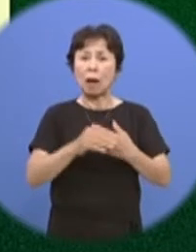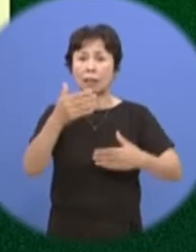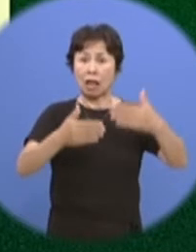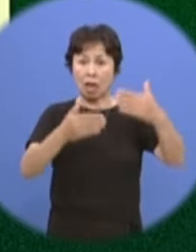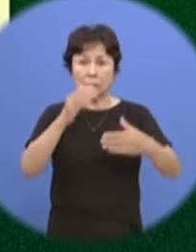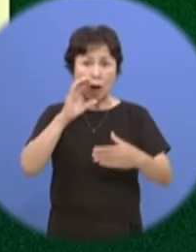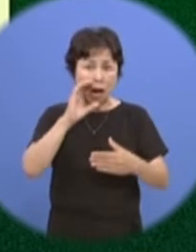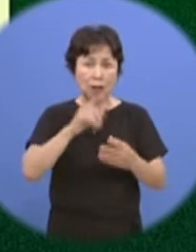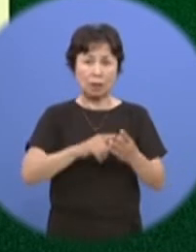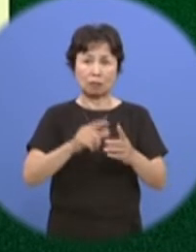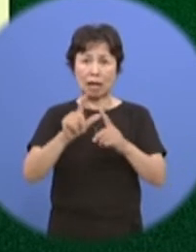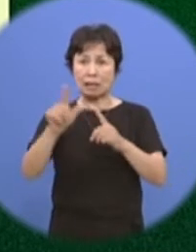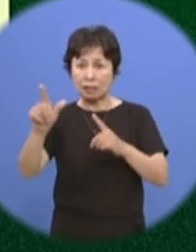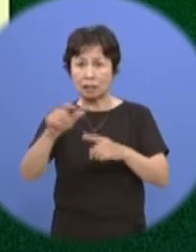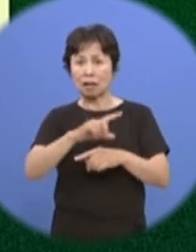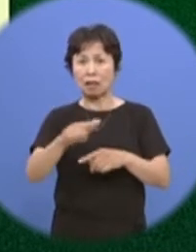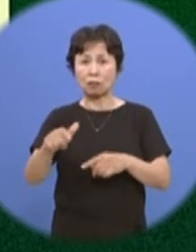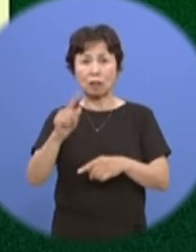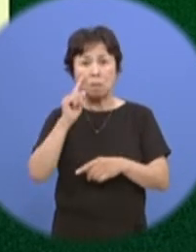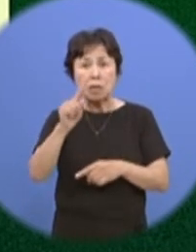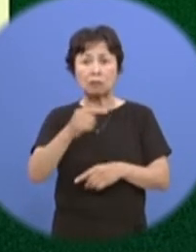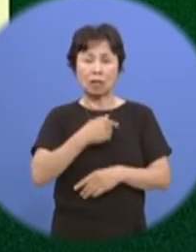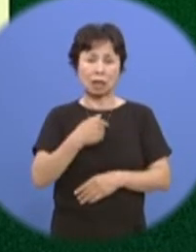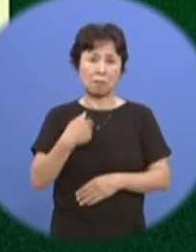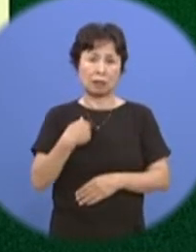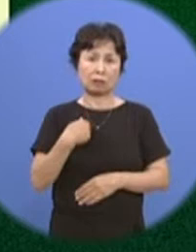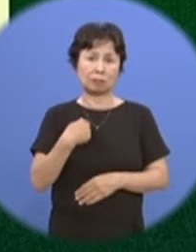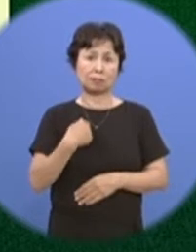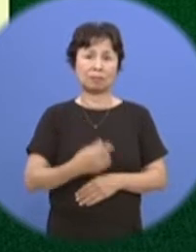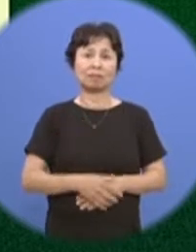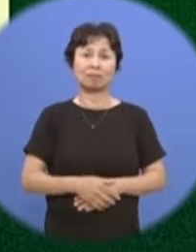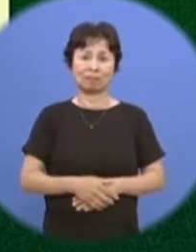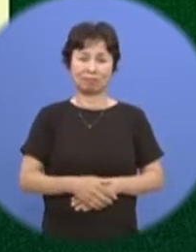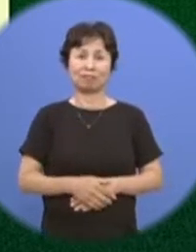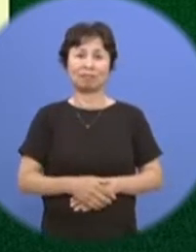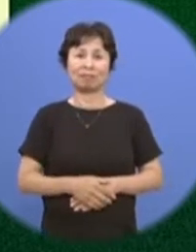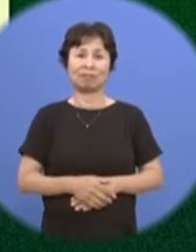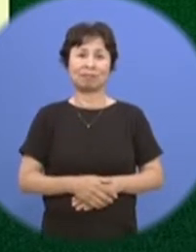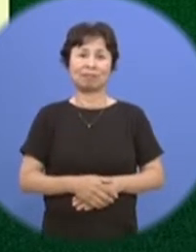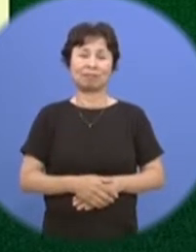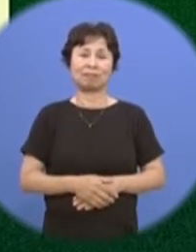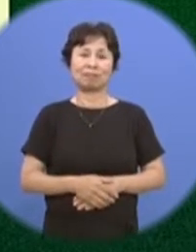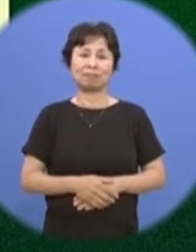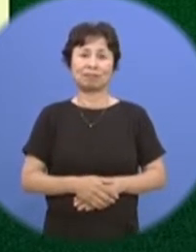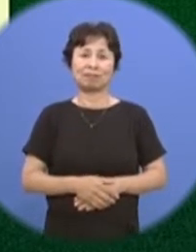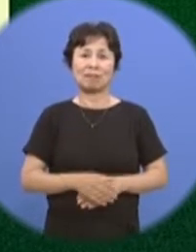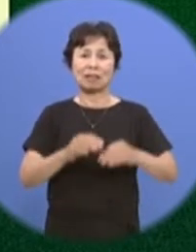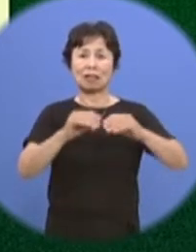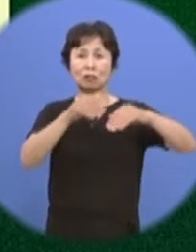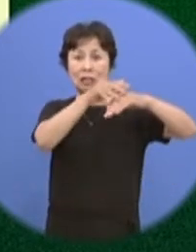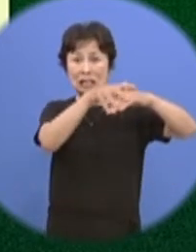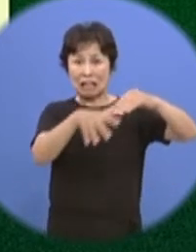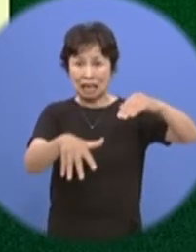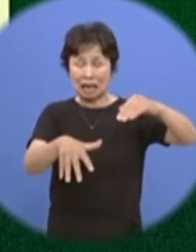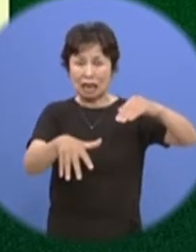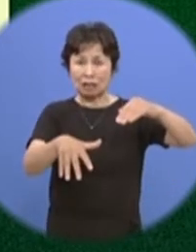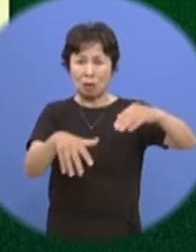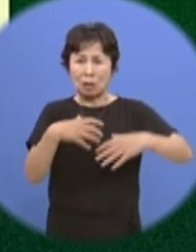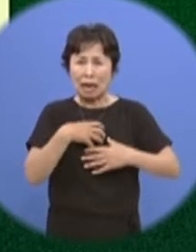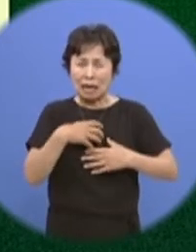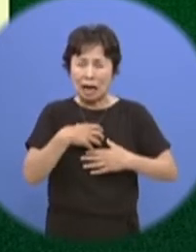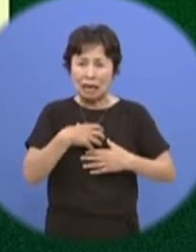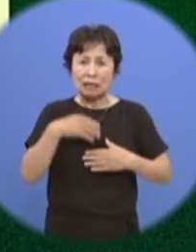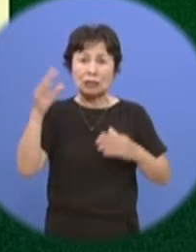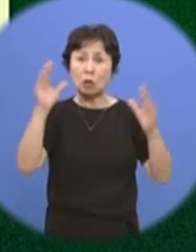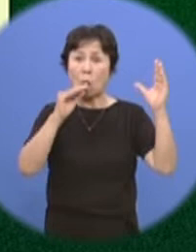それが見えるようになってるんですよ。 なるほど。 それから、まあ、先ほど言いましたような土砂災害警戒情報なんかもね、 はい、 参